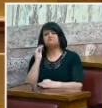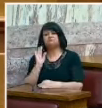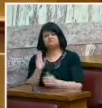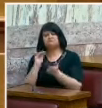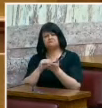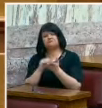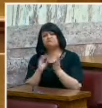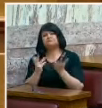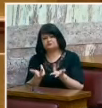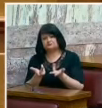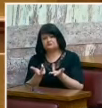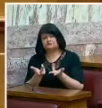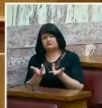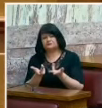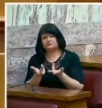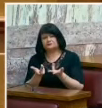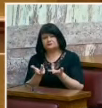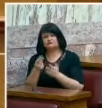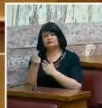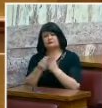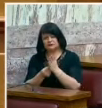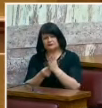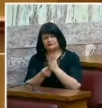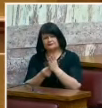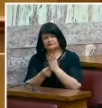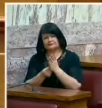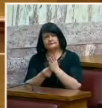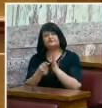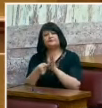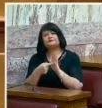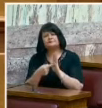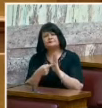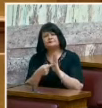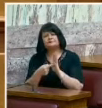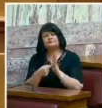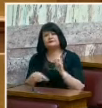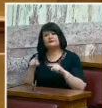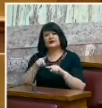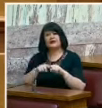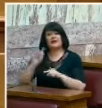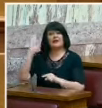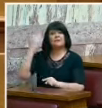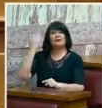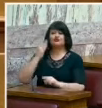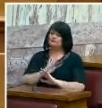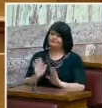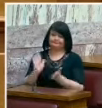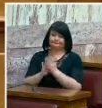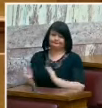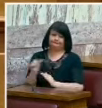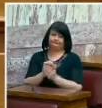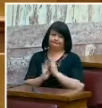επαναλαμβάνετε αρκετές φορές το σύνθημα «Η Ελλάδα δεν γυρίζει πίσω».